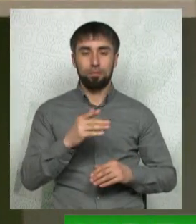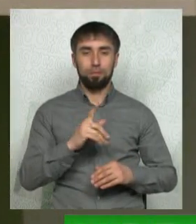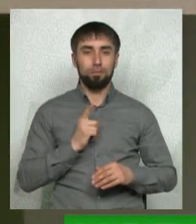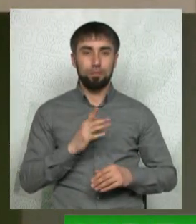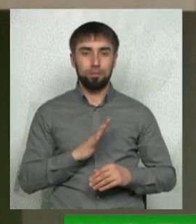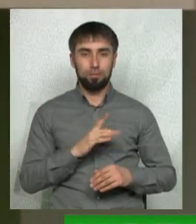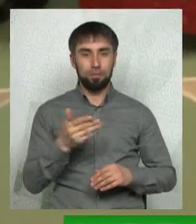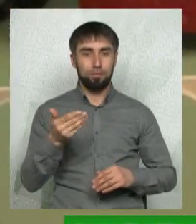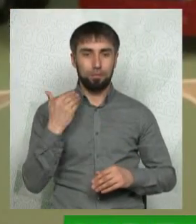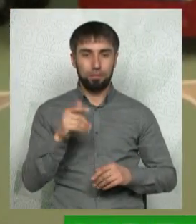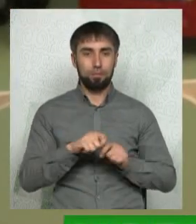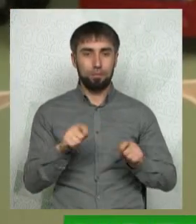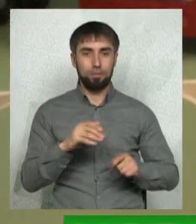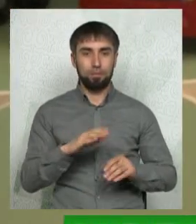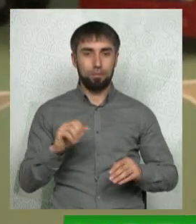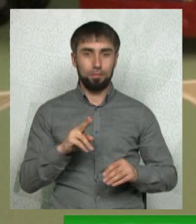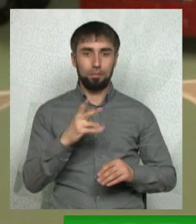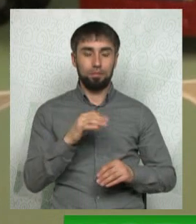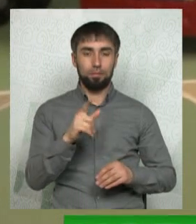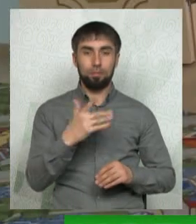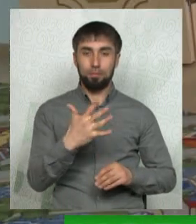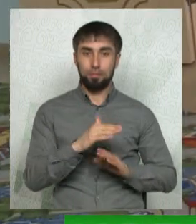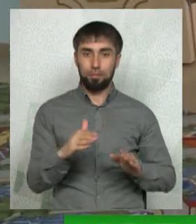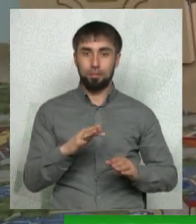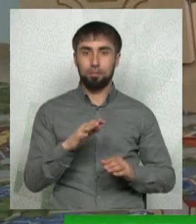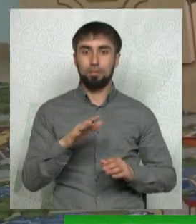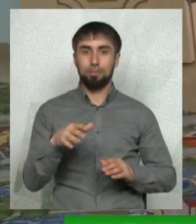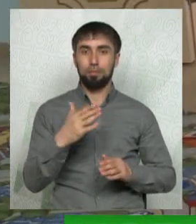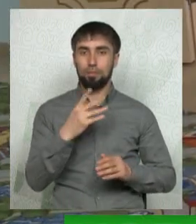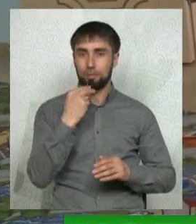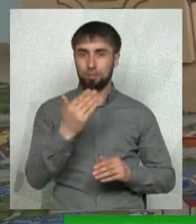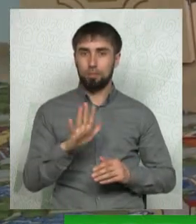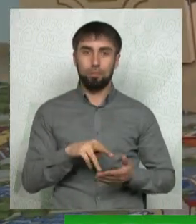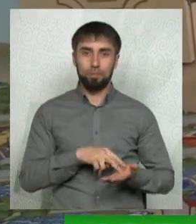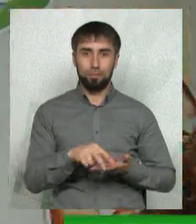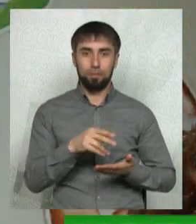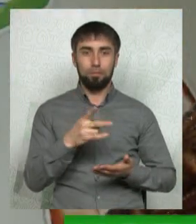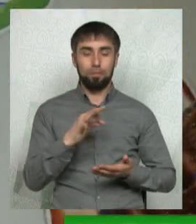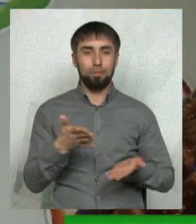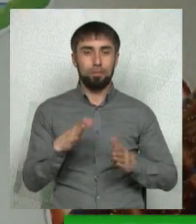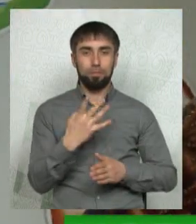5 детей сюда будет ходить только младшая Хадижа. Остальные уже школьники.